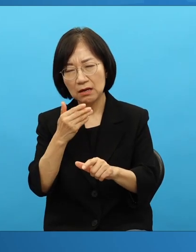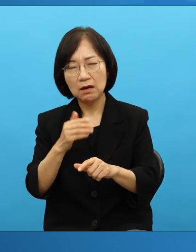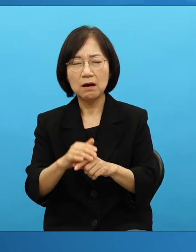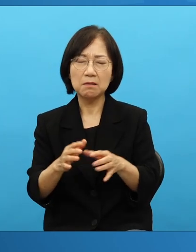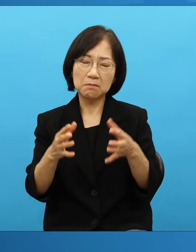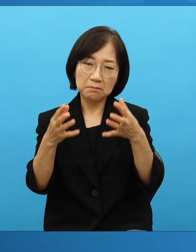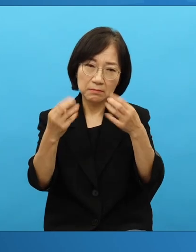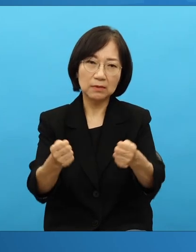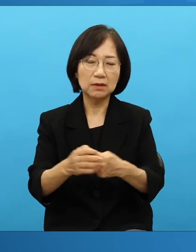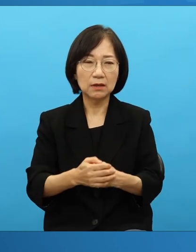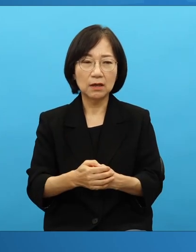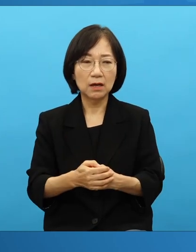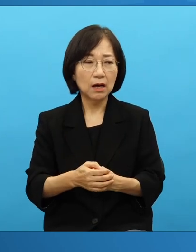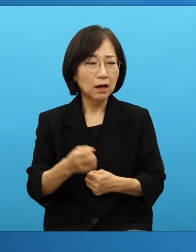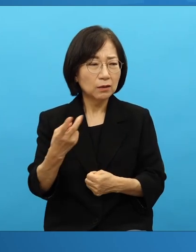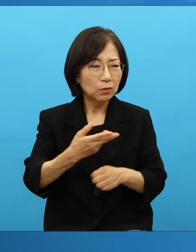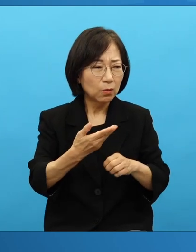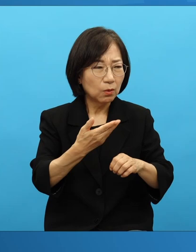마실 물도 없다.